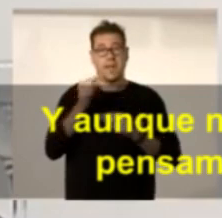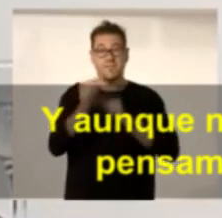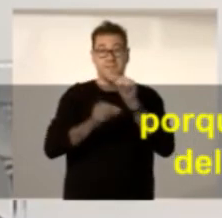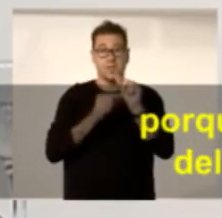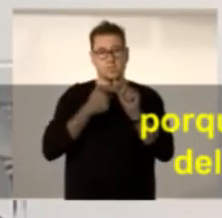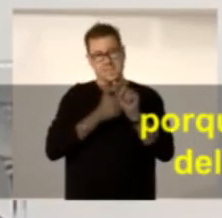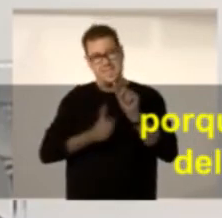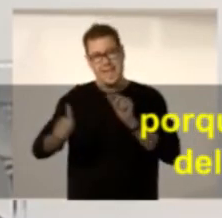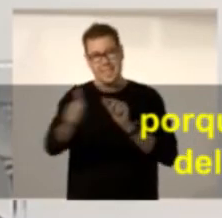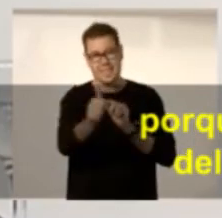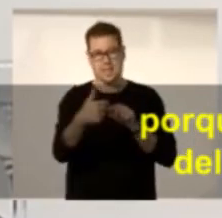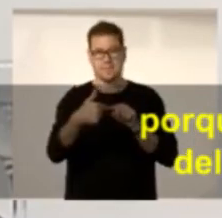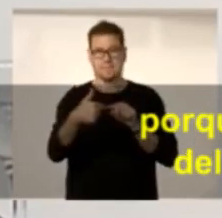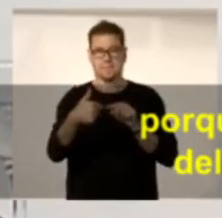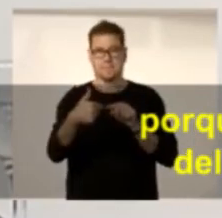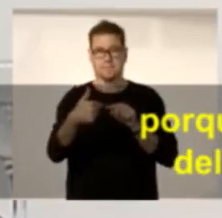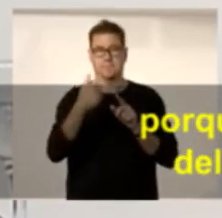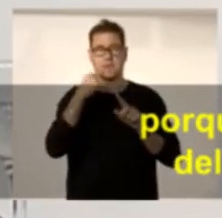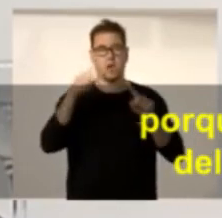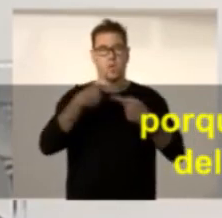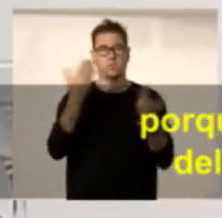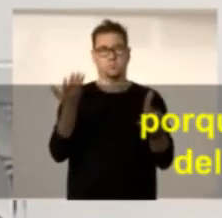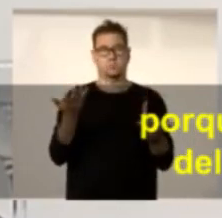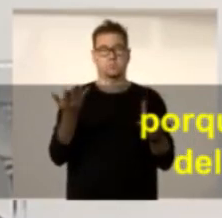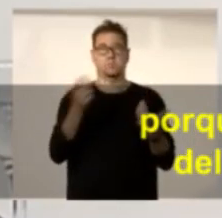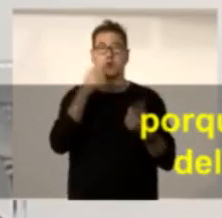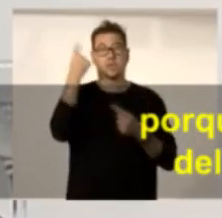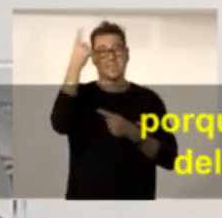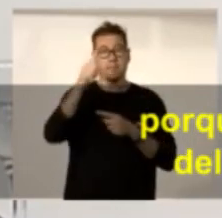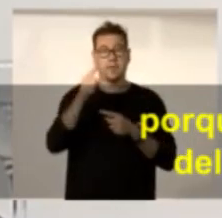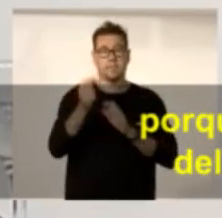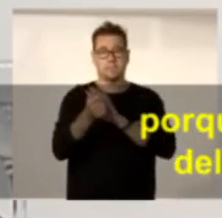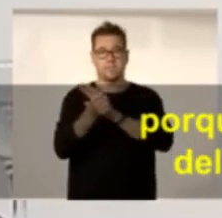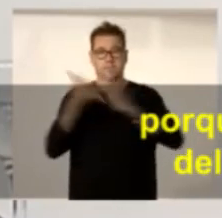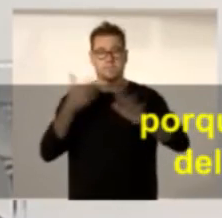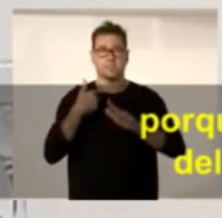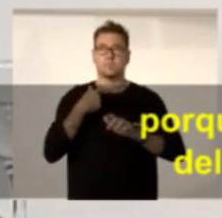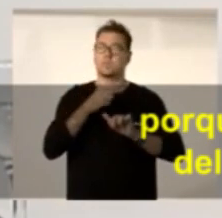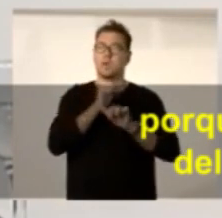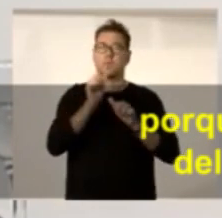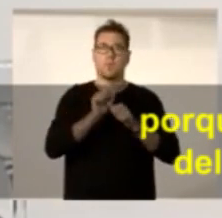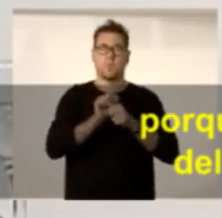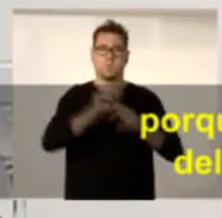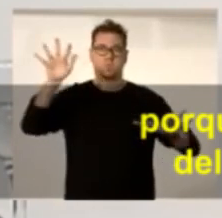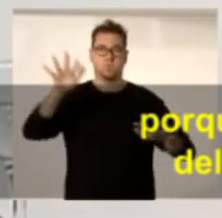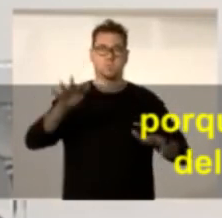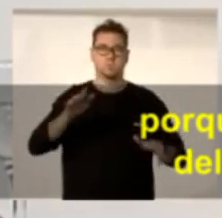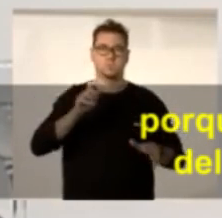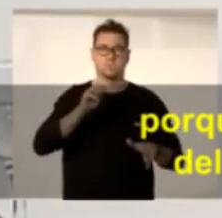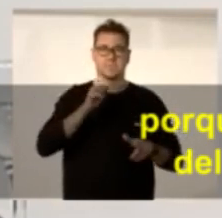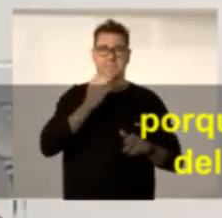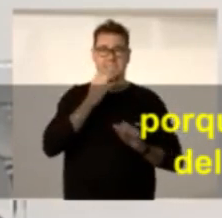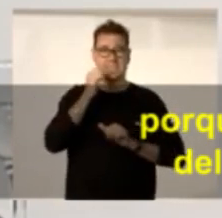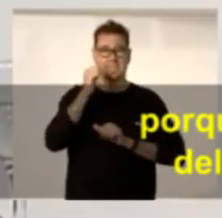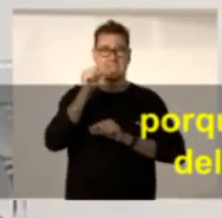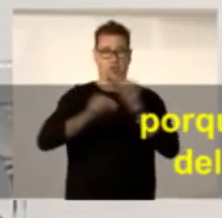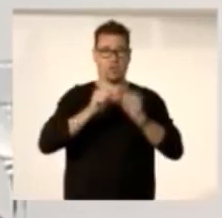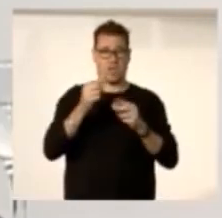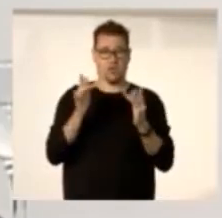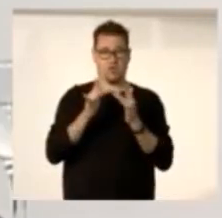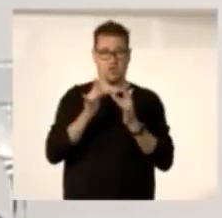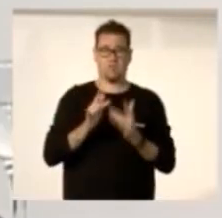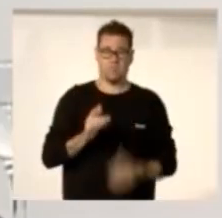del virus, perquè ja sabem la velocitat i la progressió geomètrica del contagi quan s'entra en contagi